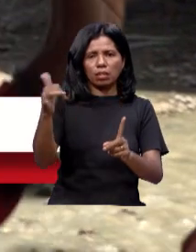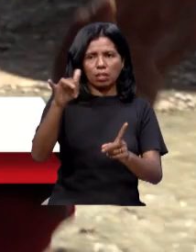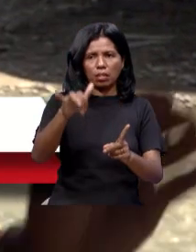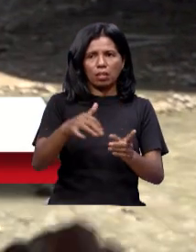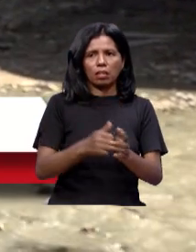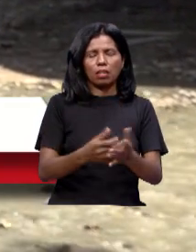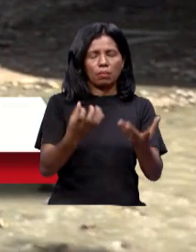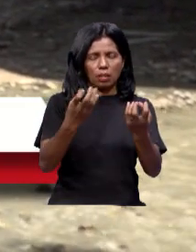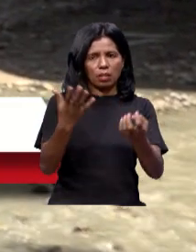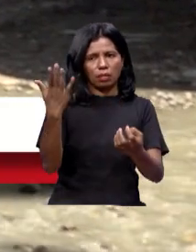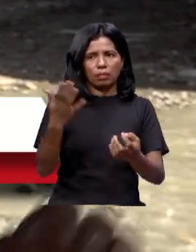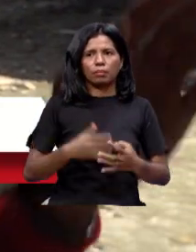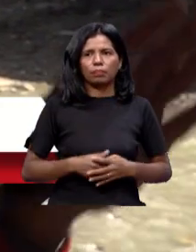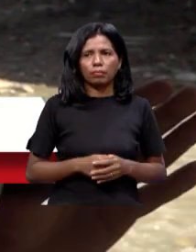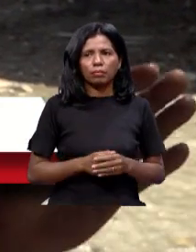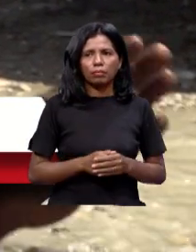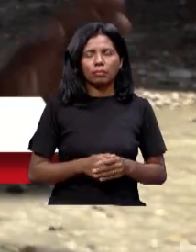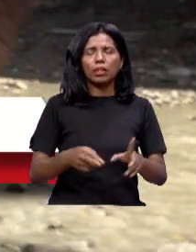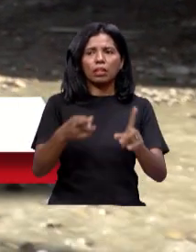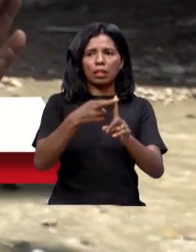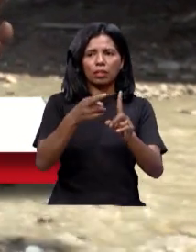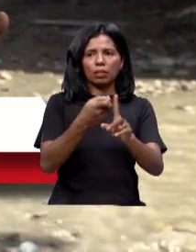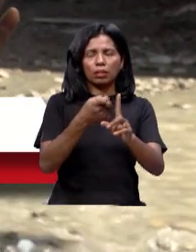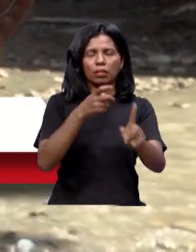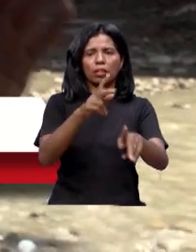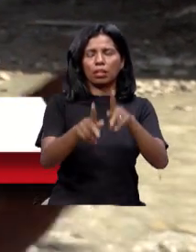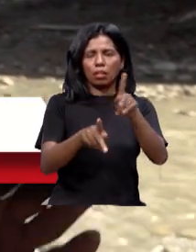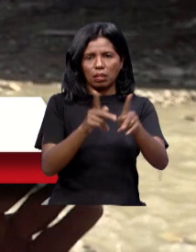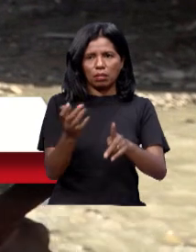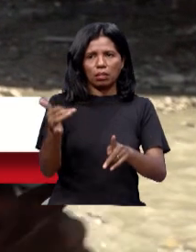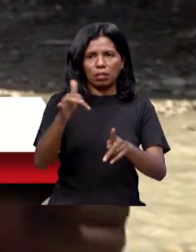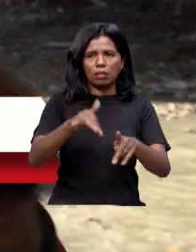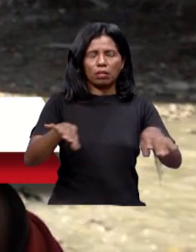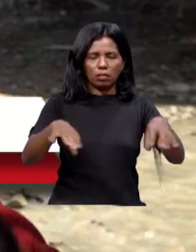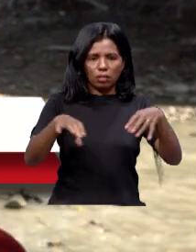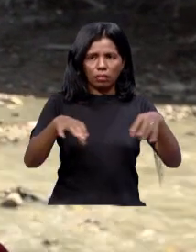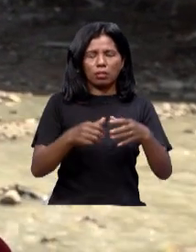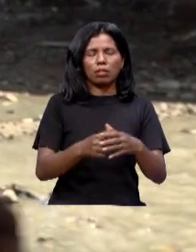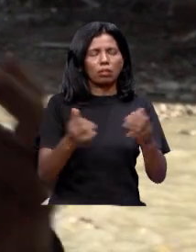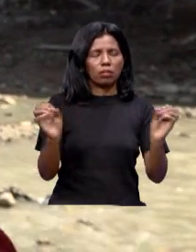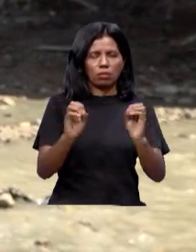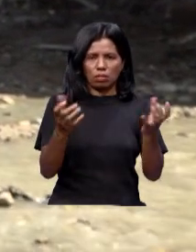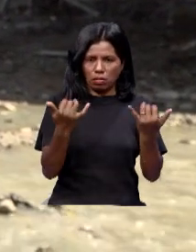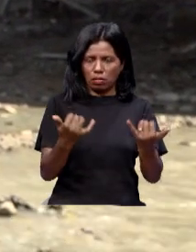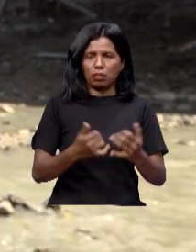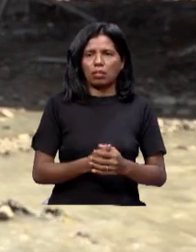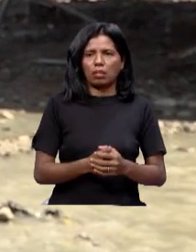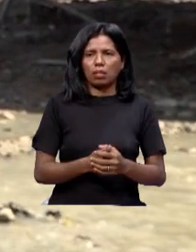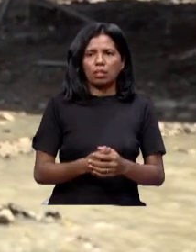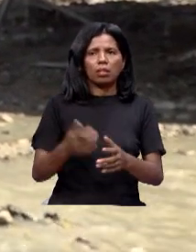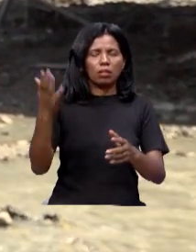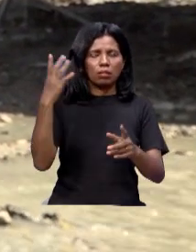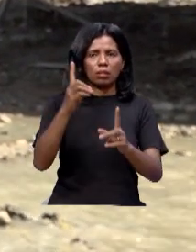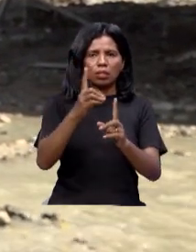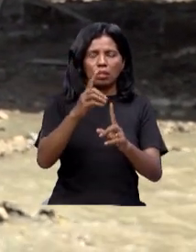lubu kiri na ba Ratene husit ne kom dar sira servisu laos foi inda dauk nere. Ia acontece dia